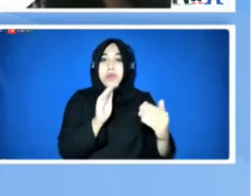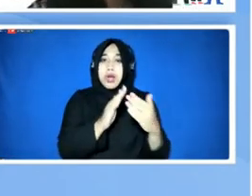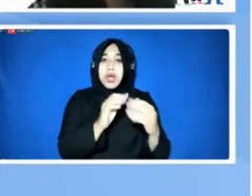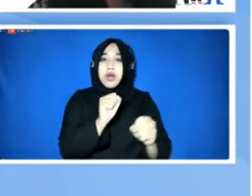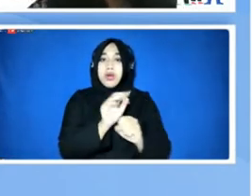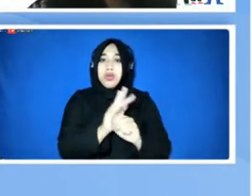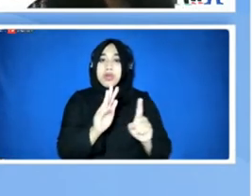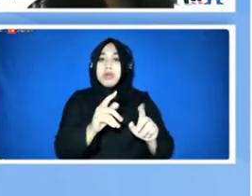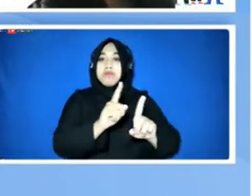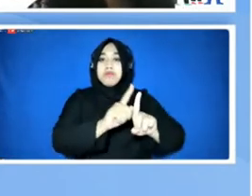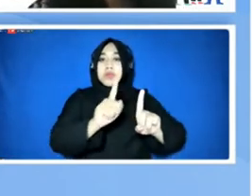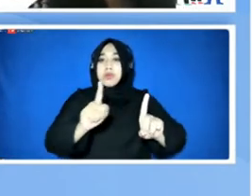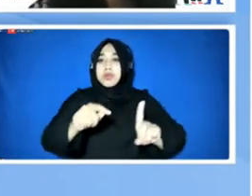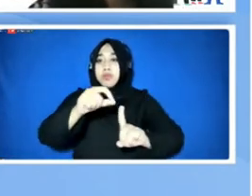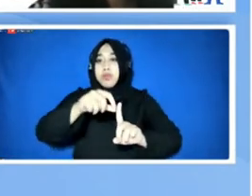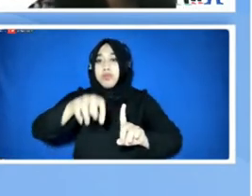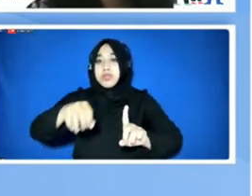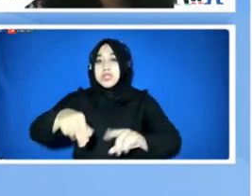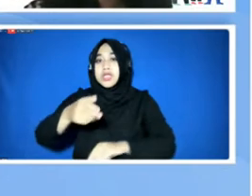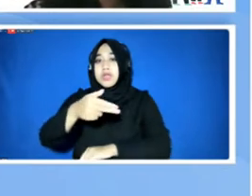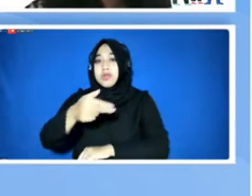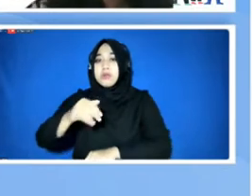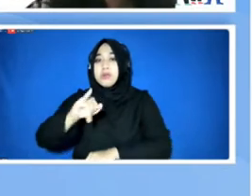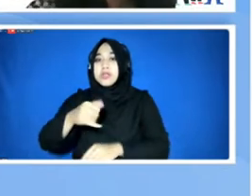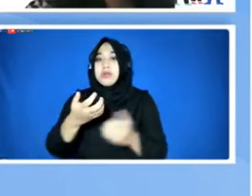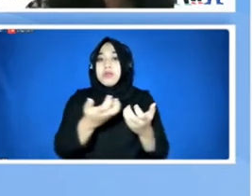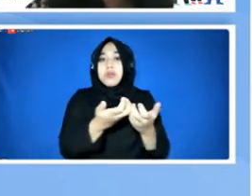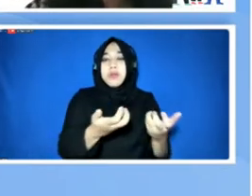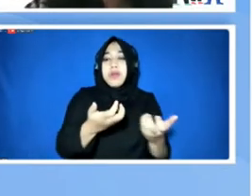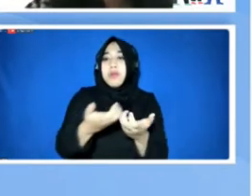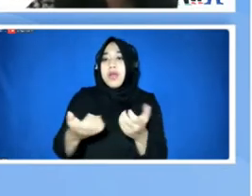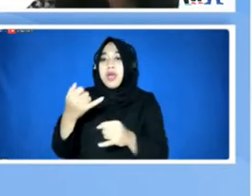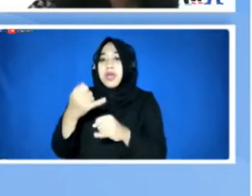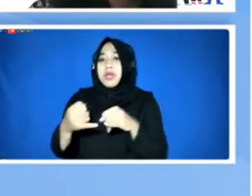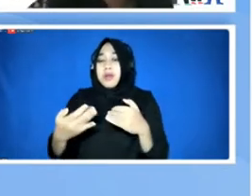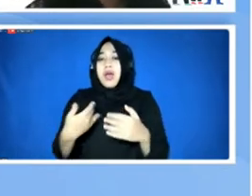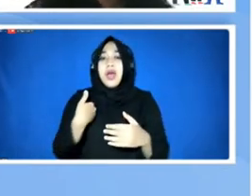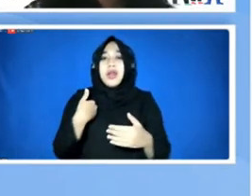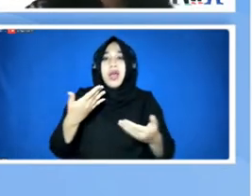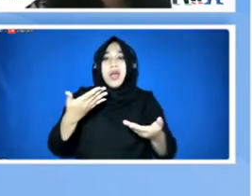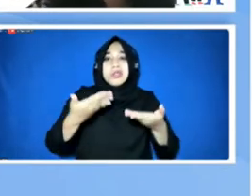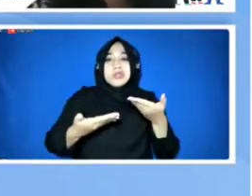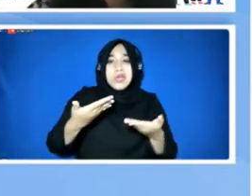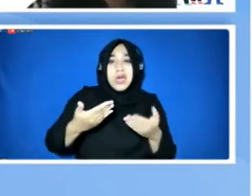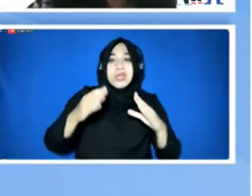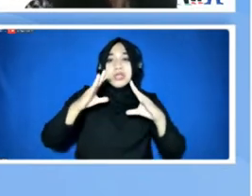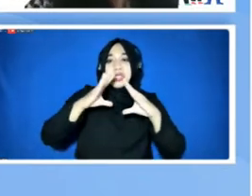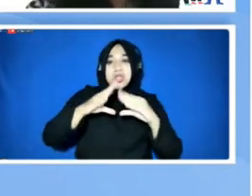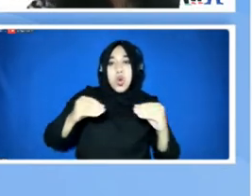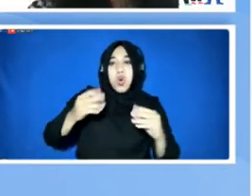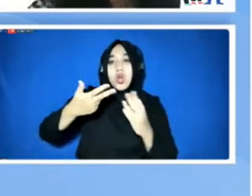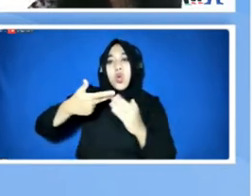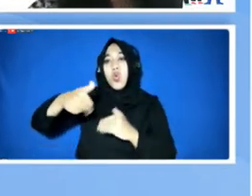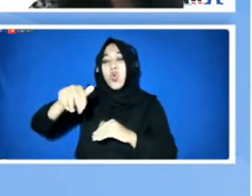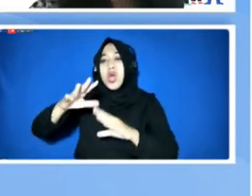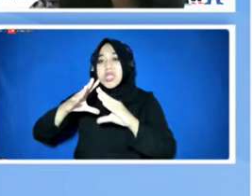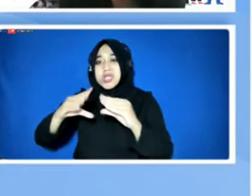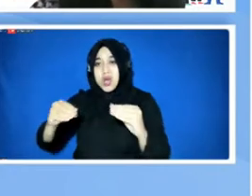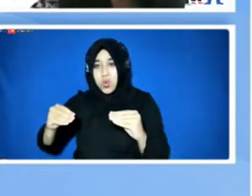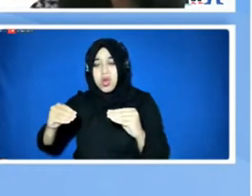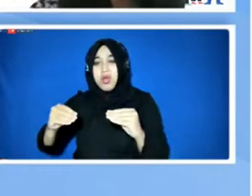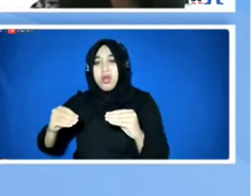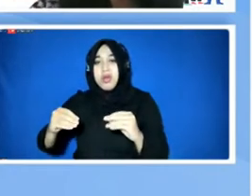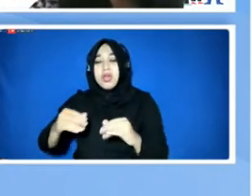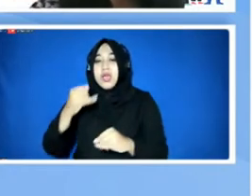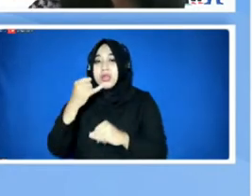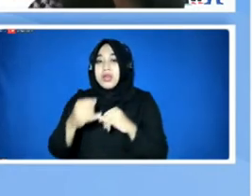di tiap-tiap provinsi di Indonesia itu menjadi berbeda-beda. Pada akhirnya ada kesenjangan antara Jawa dan luar Jawa, dan kemudian yang